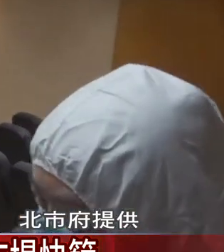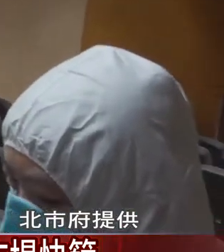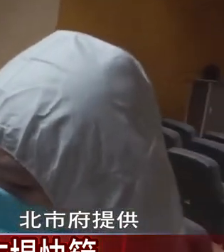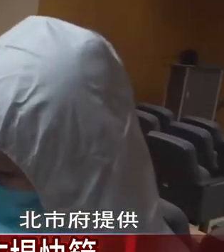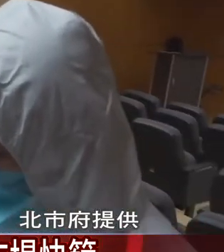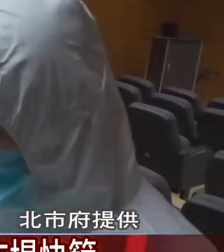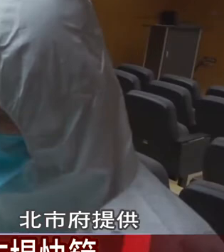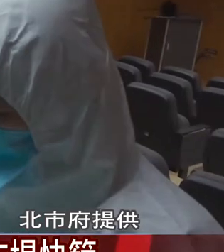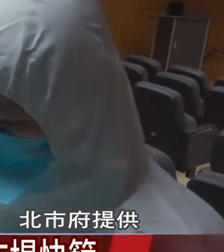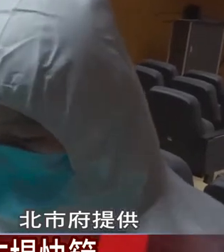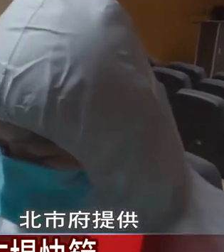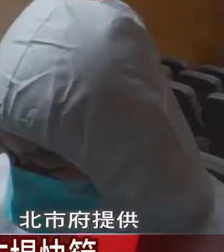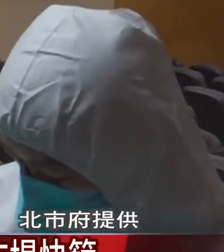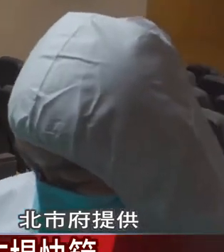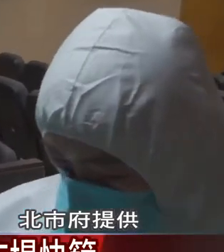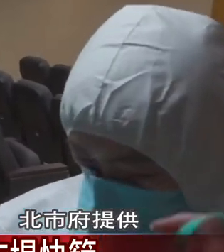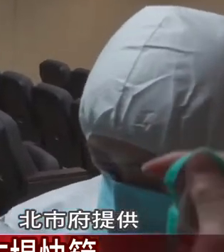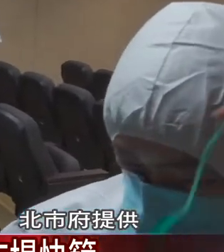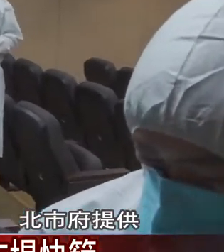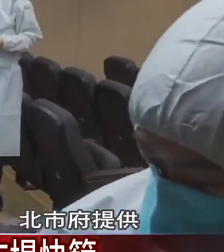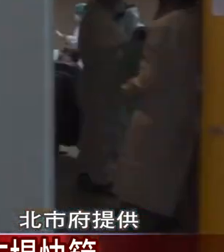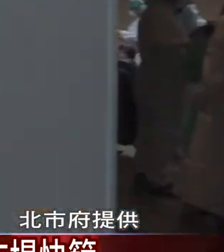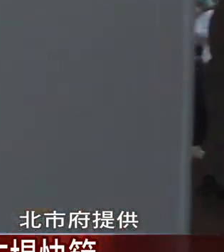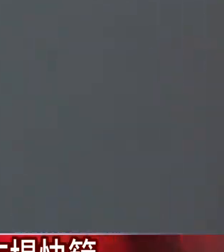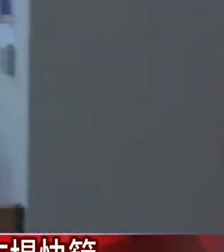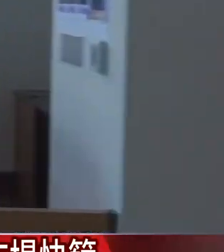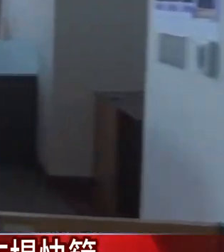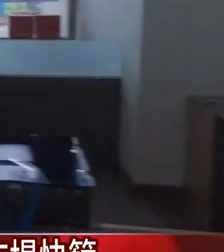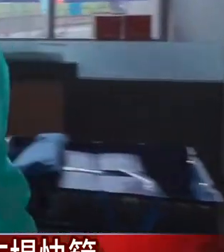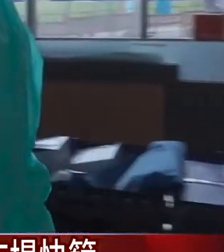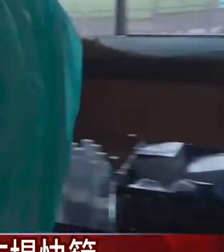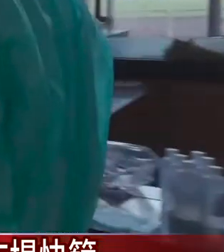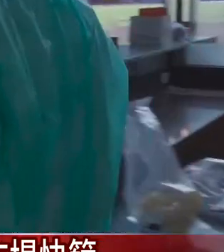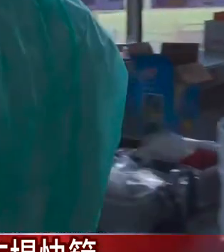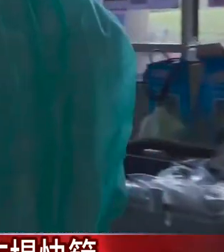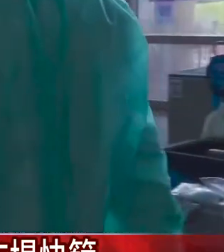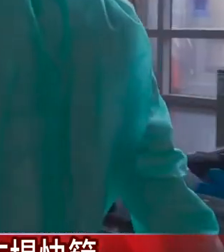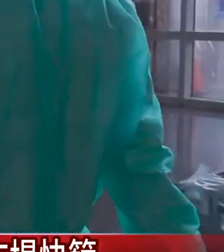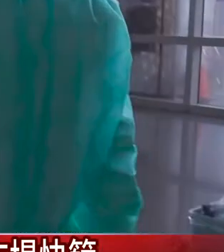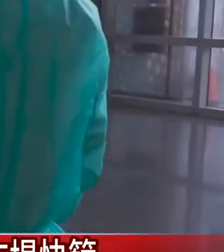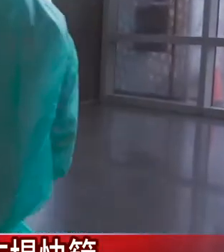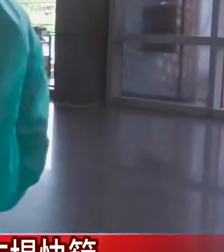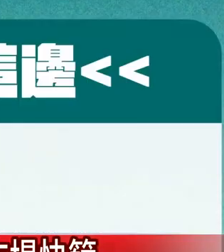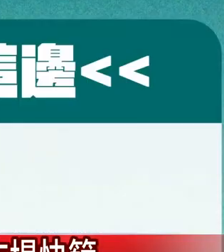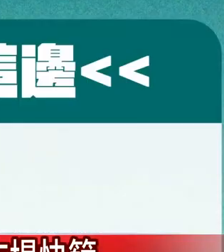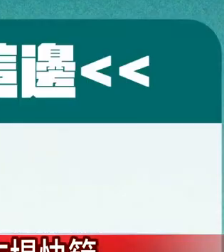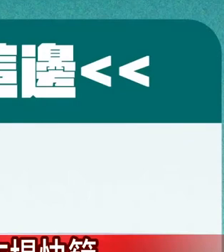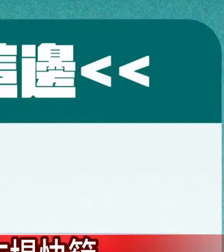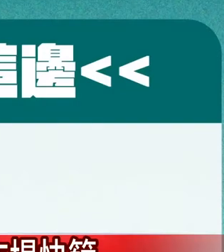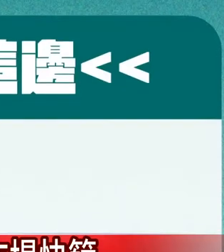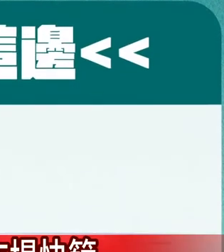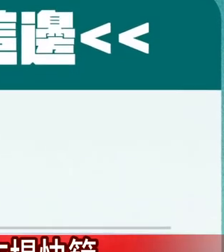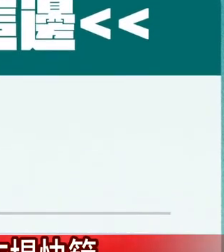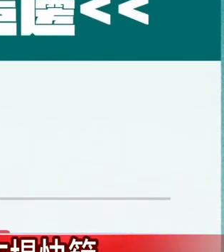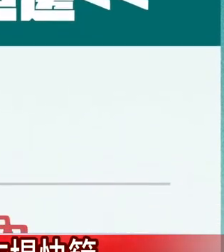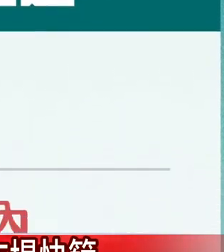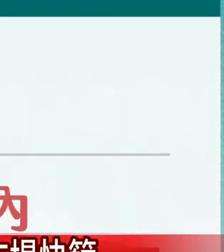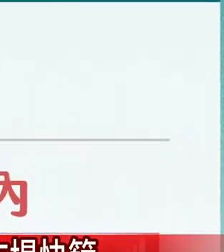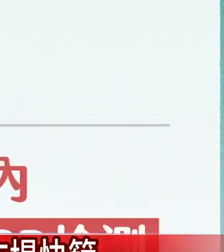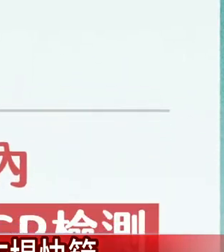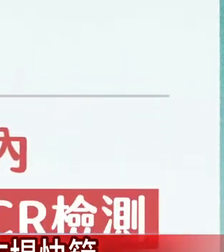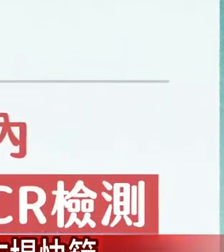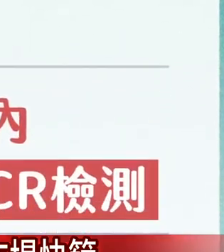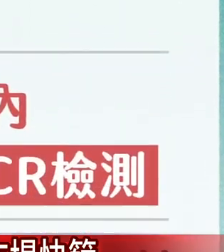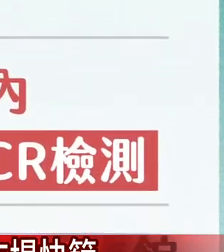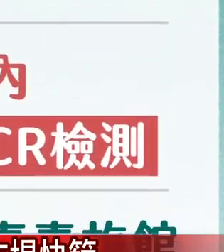动快筛队的出动，台北市副市长黄珊珊也强调，首先需要100人以上，另外还需先造册好，这样